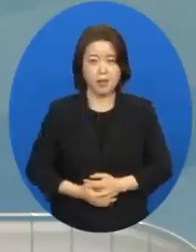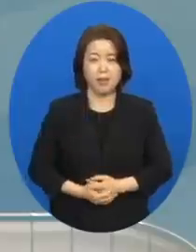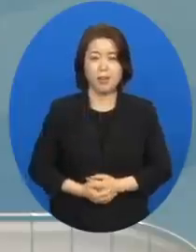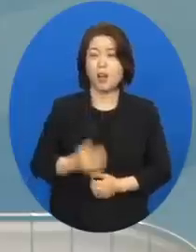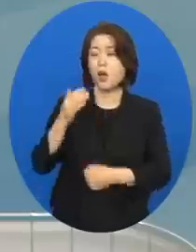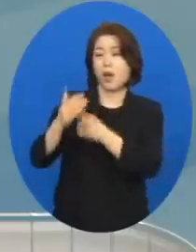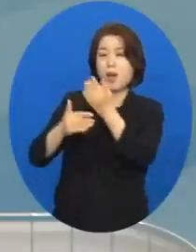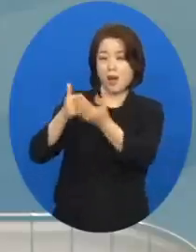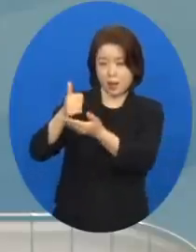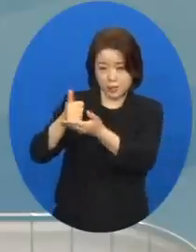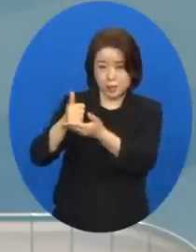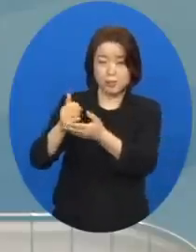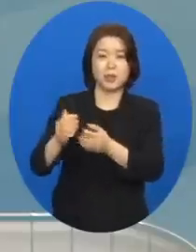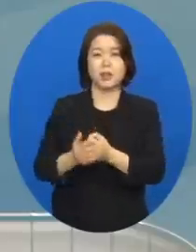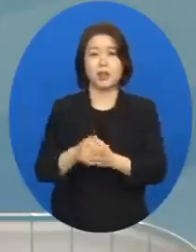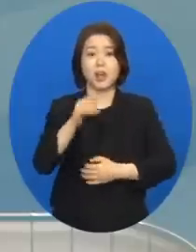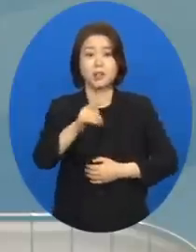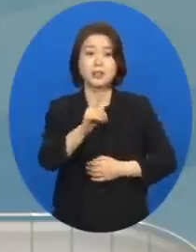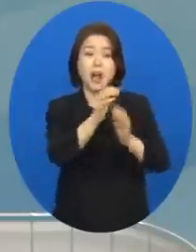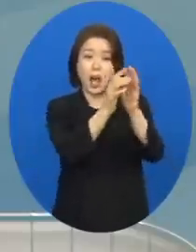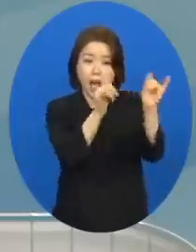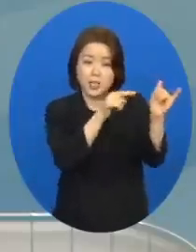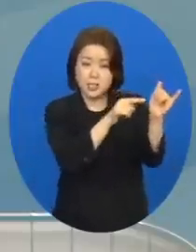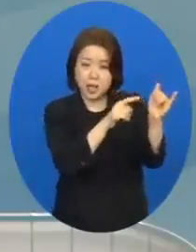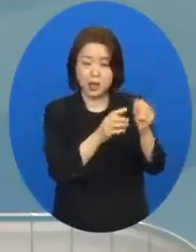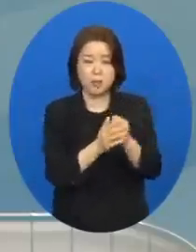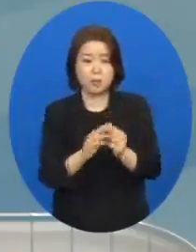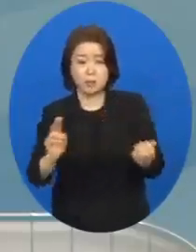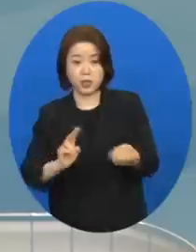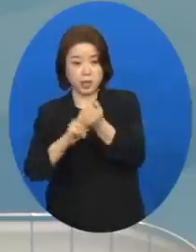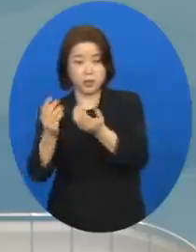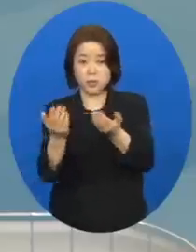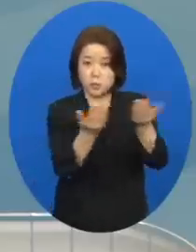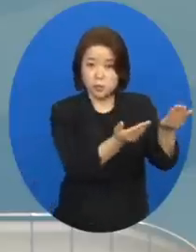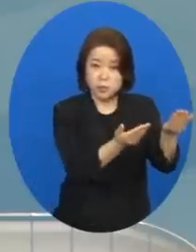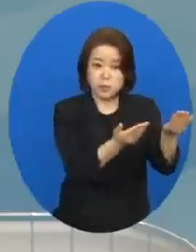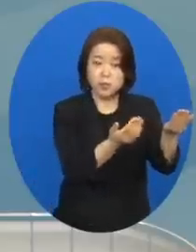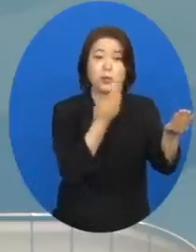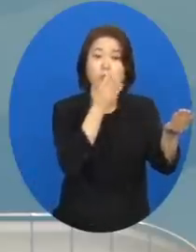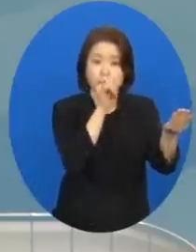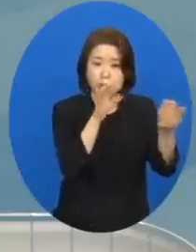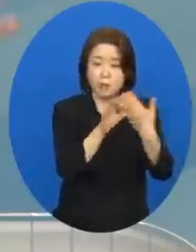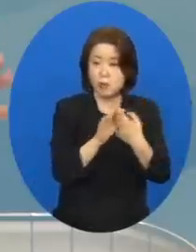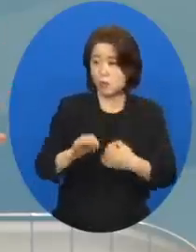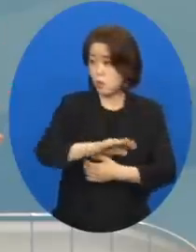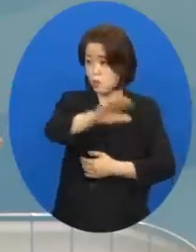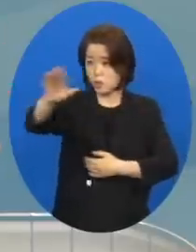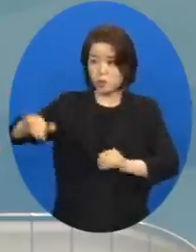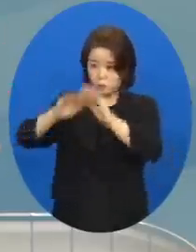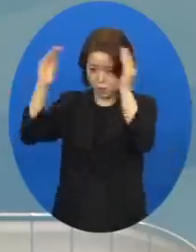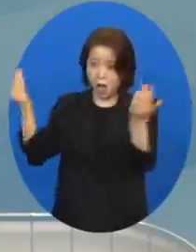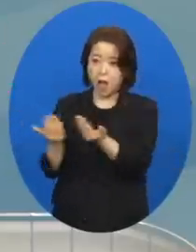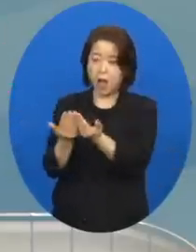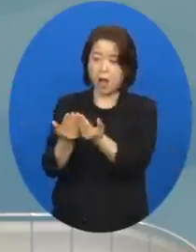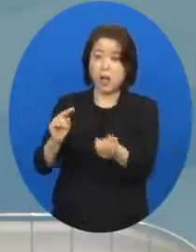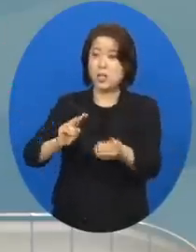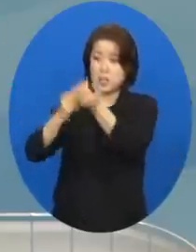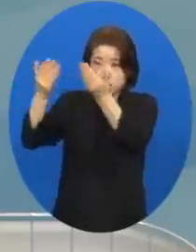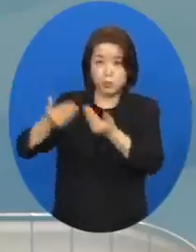하나님께서 그 한 사람에게 그런 기적을 행하실 수 있다면 우리 모두에게도 하실 거